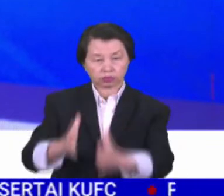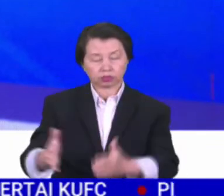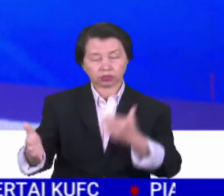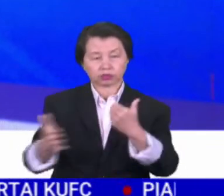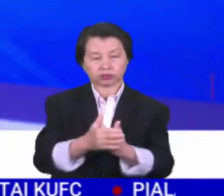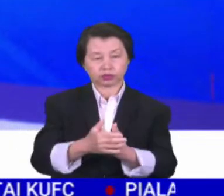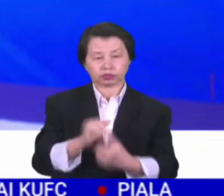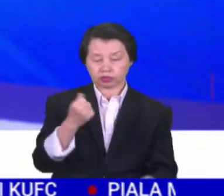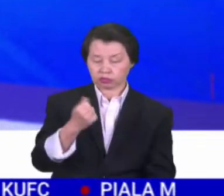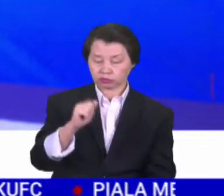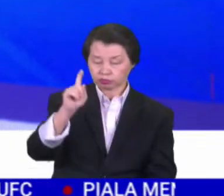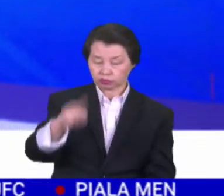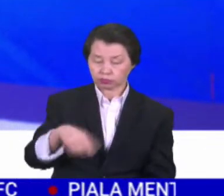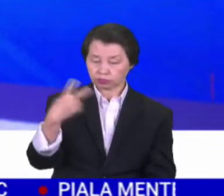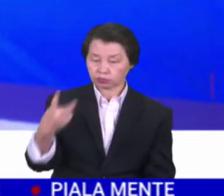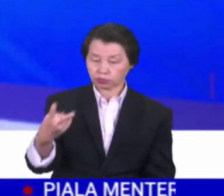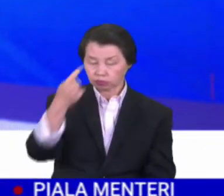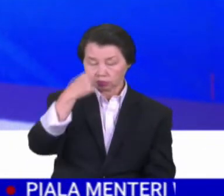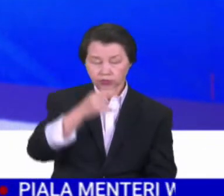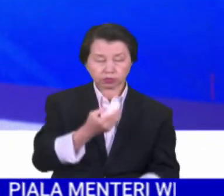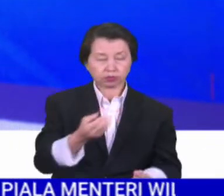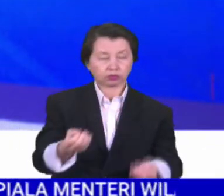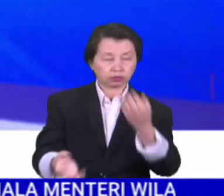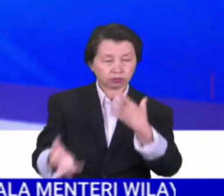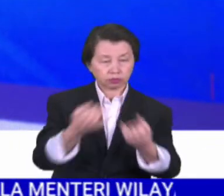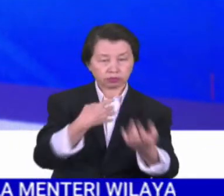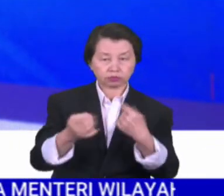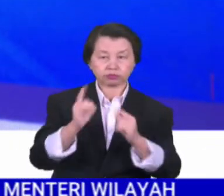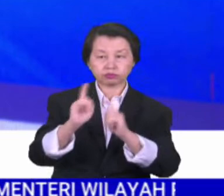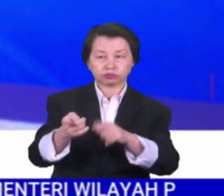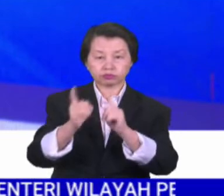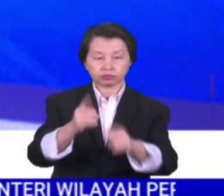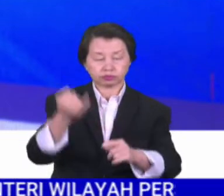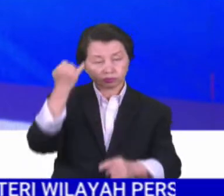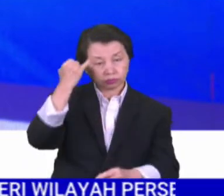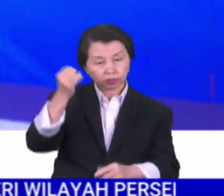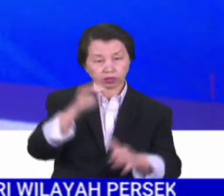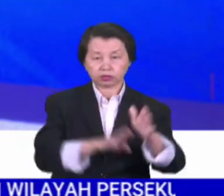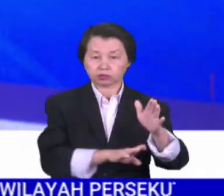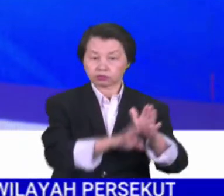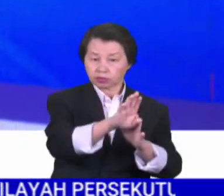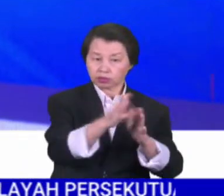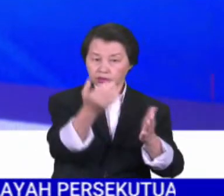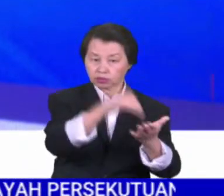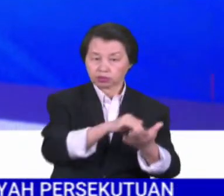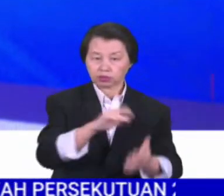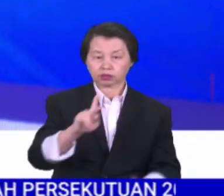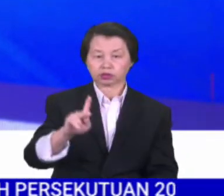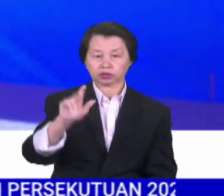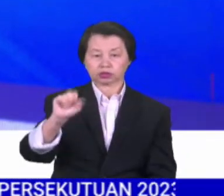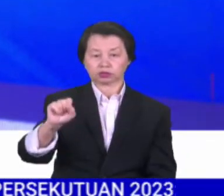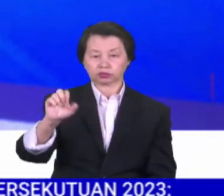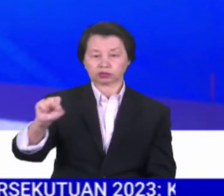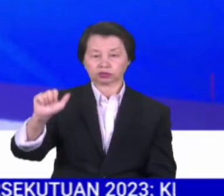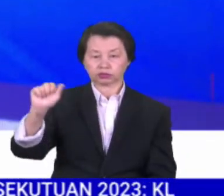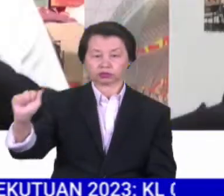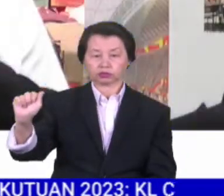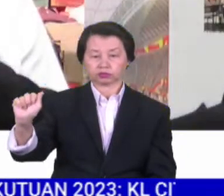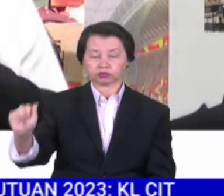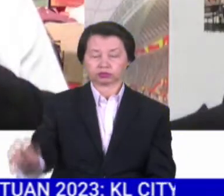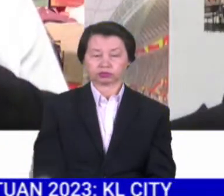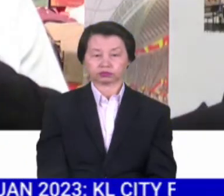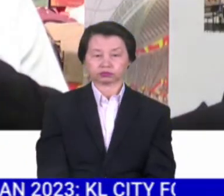sehingga 10 Februari ini untuk memberi maklum balas atau cadangan pembangunan semula KSSA.